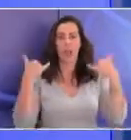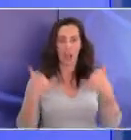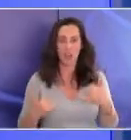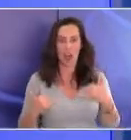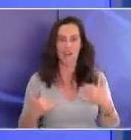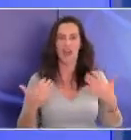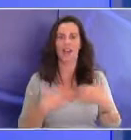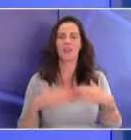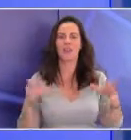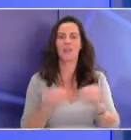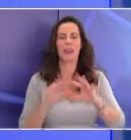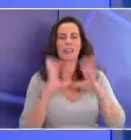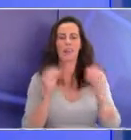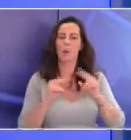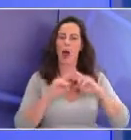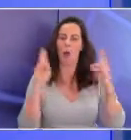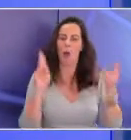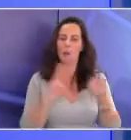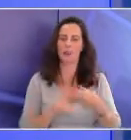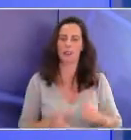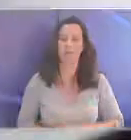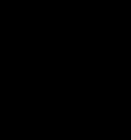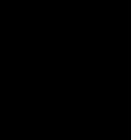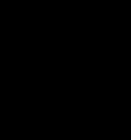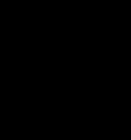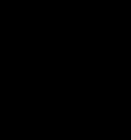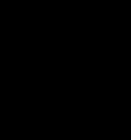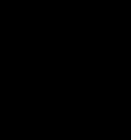עכשיו אנחנו עם הסיכום העולמי השבועי שלנו.